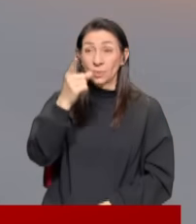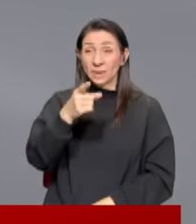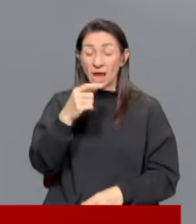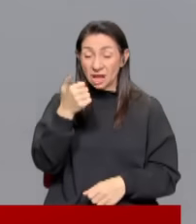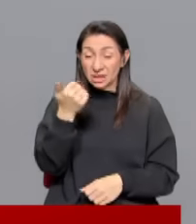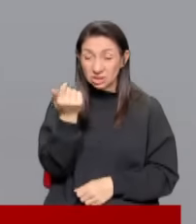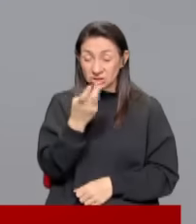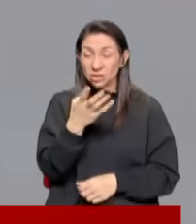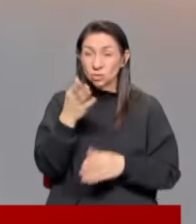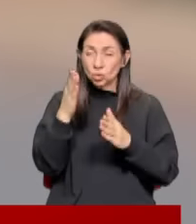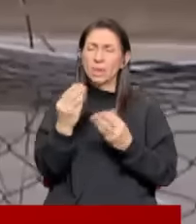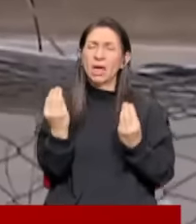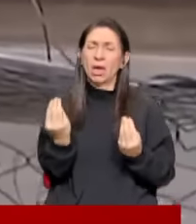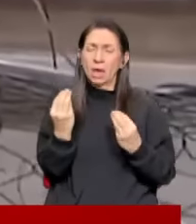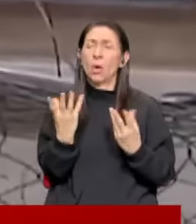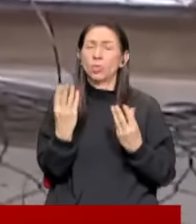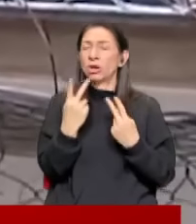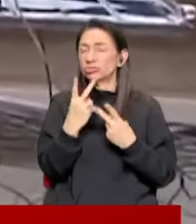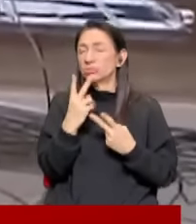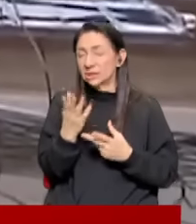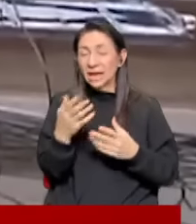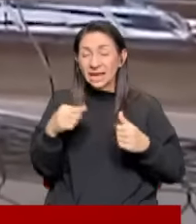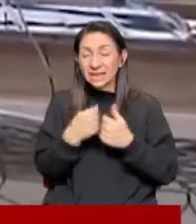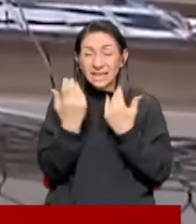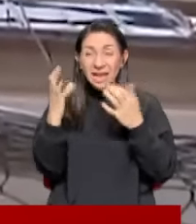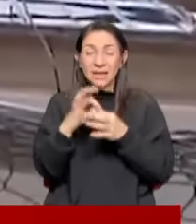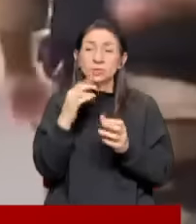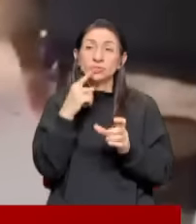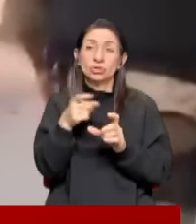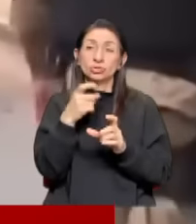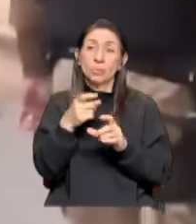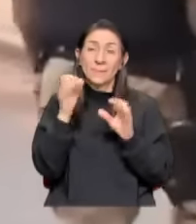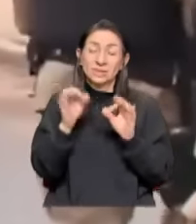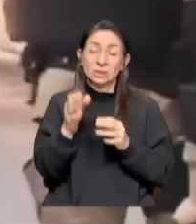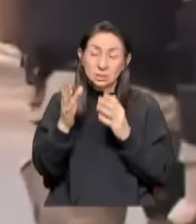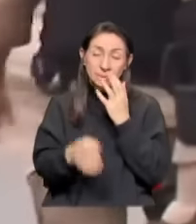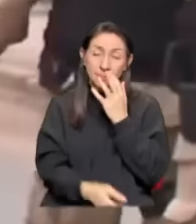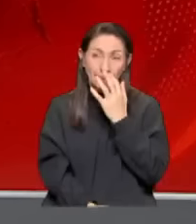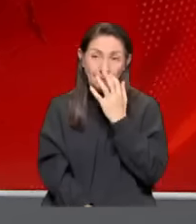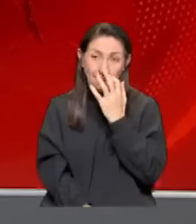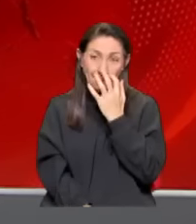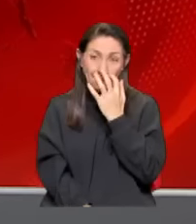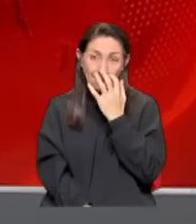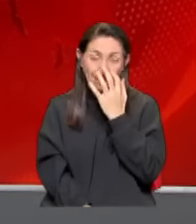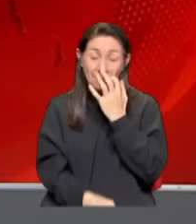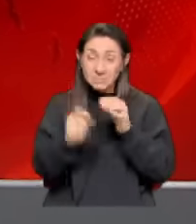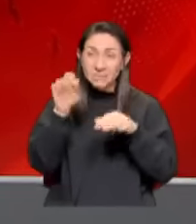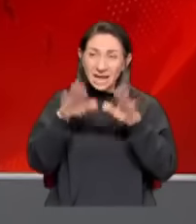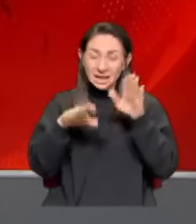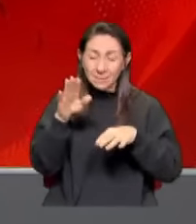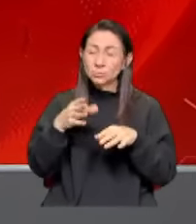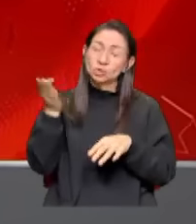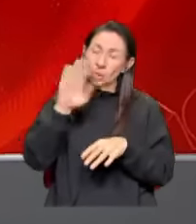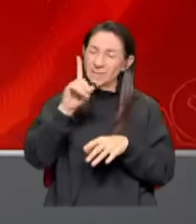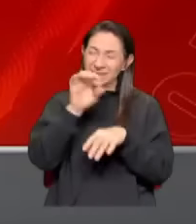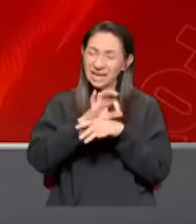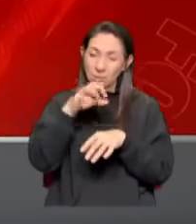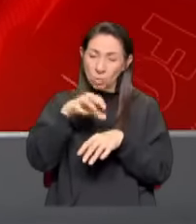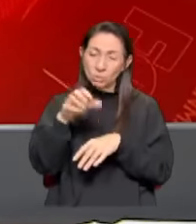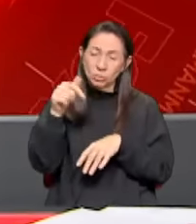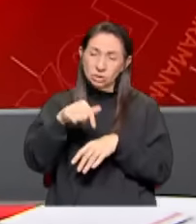Helikopterdeki 6 kişinin durumunun iyi olduğu açıklandı. Kazayla ilgili soruşturma başlatıldı. Şimdi bir reklam arası, sonra 1